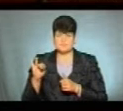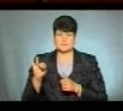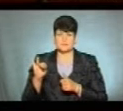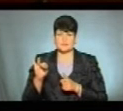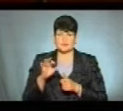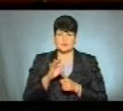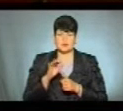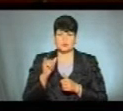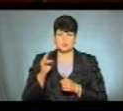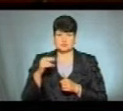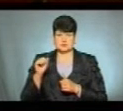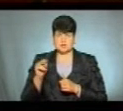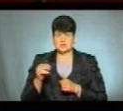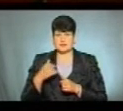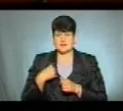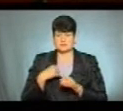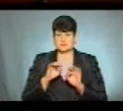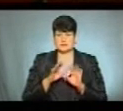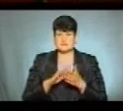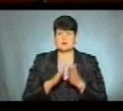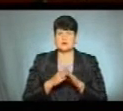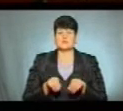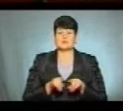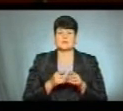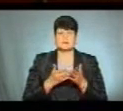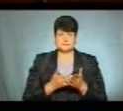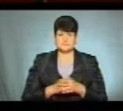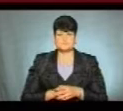«Агропродсервіс» Олег Удич нам прокоментував ситуацію так.